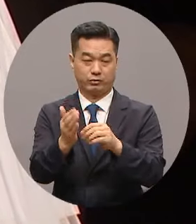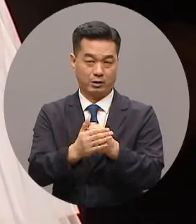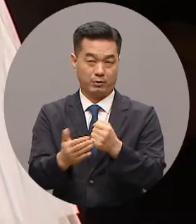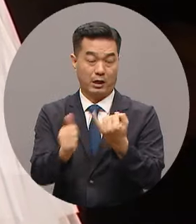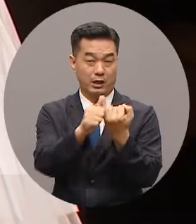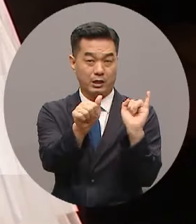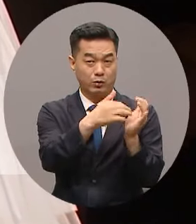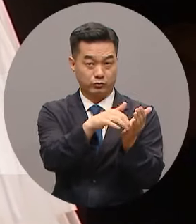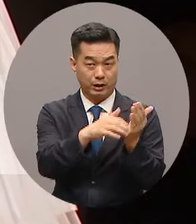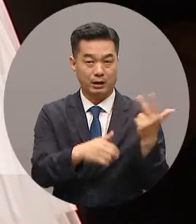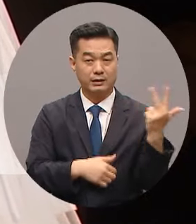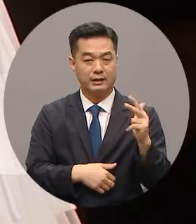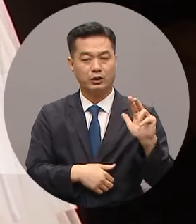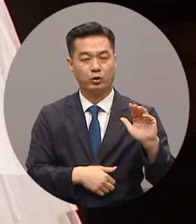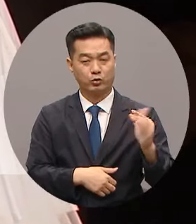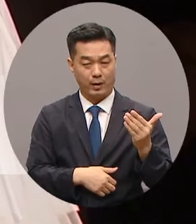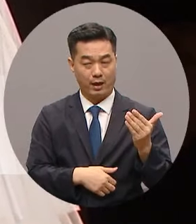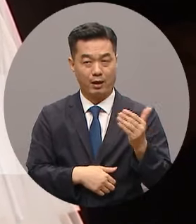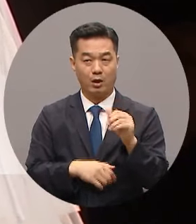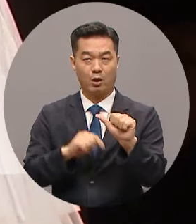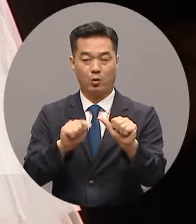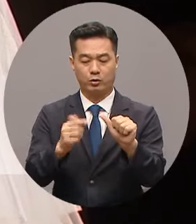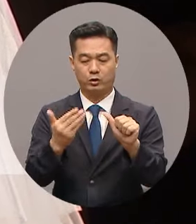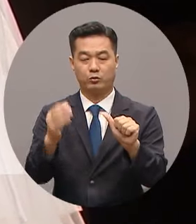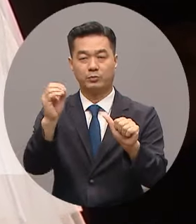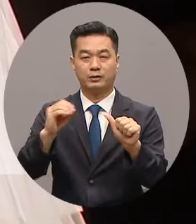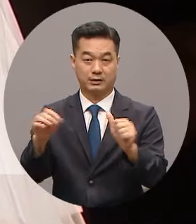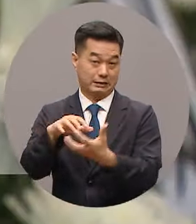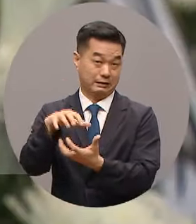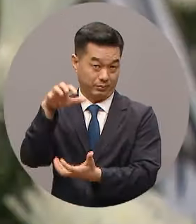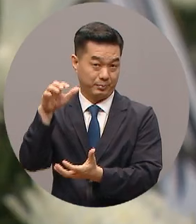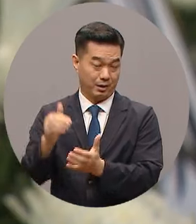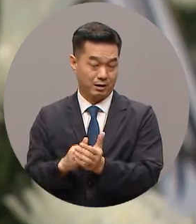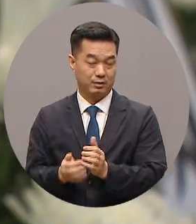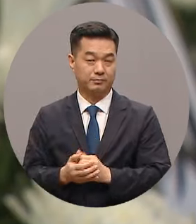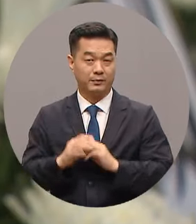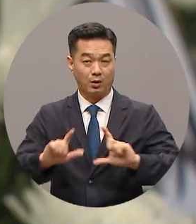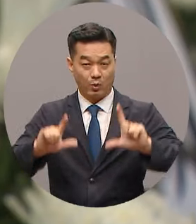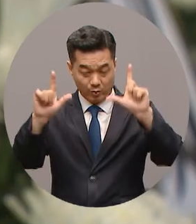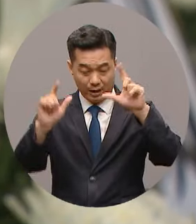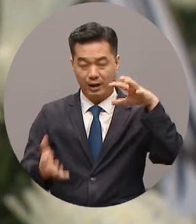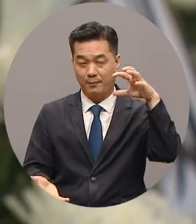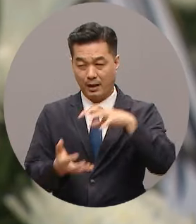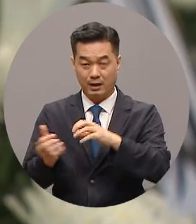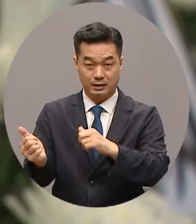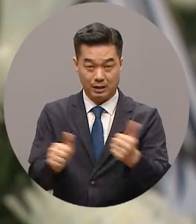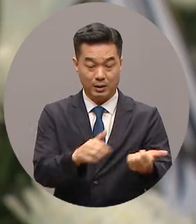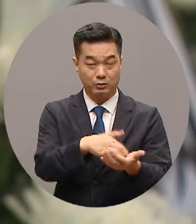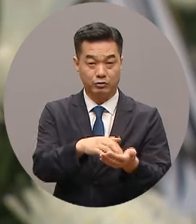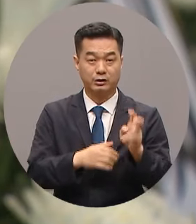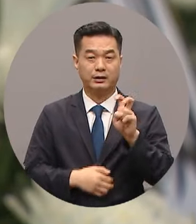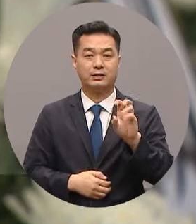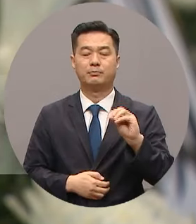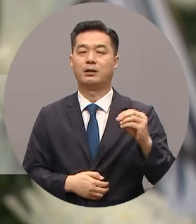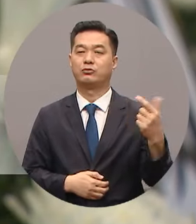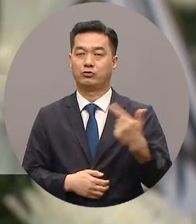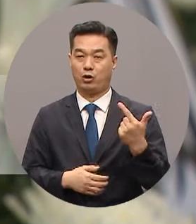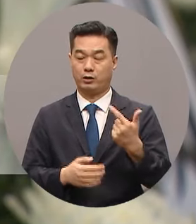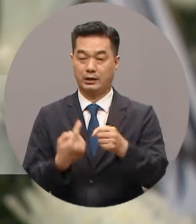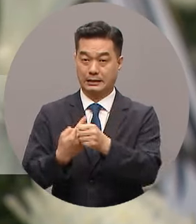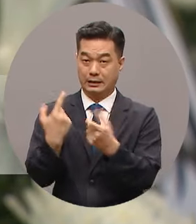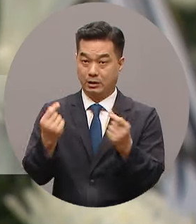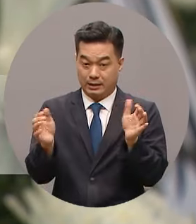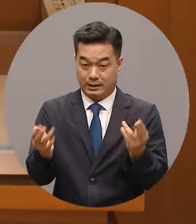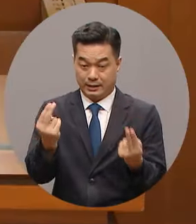건수도 7,900 건으로 5.9% 늘었습니다 올해 누적 사망자 수는 20만 6천여명으로 지난해 같은